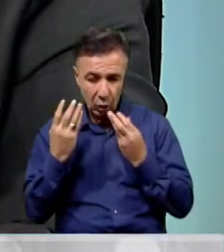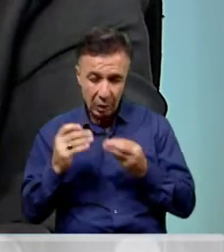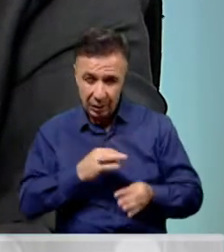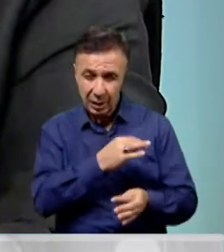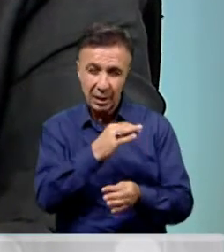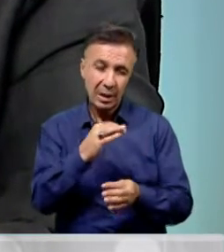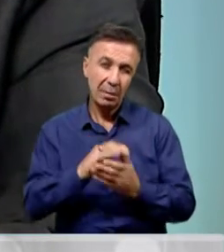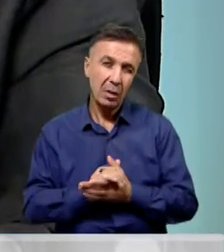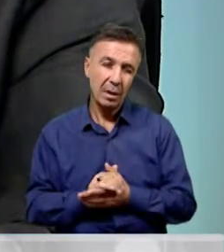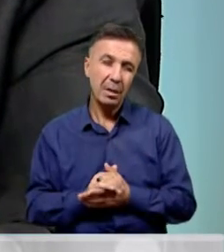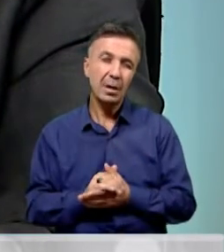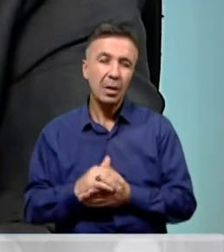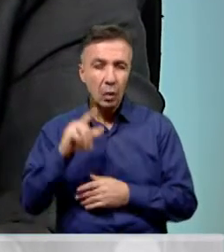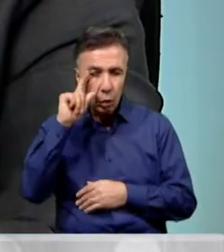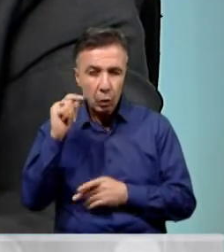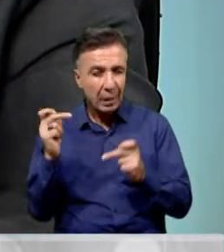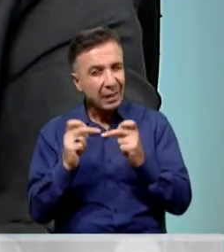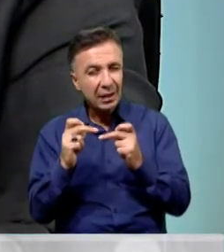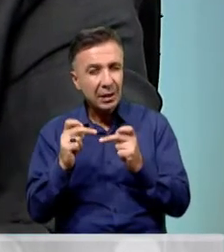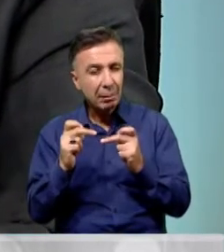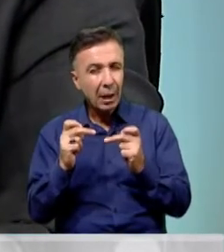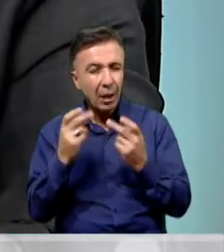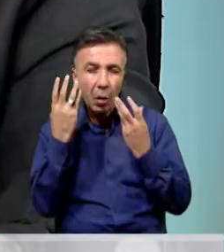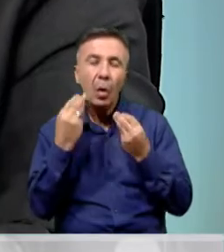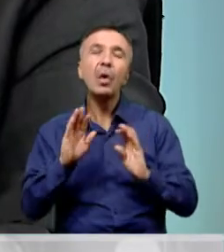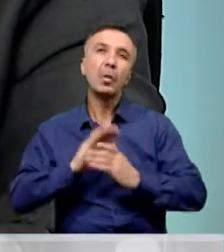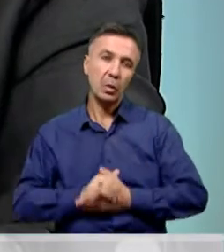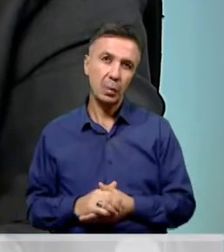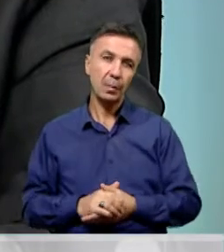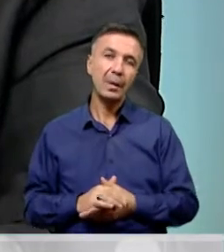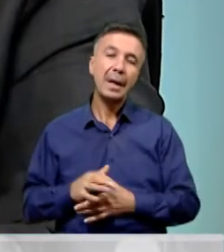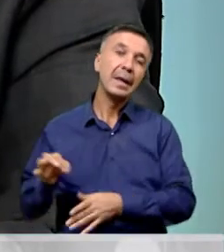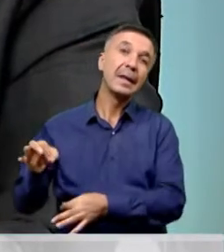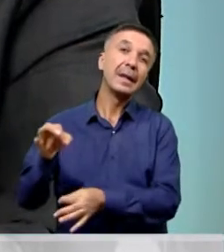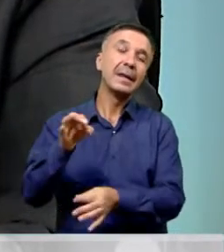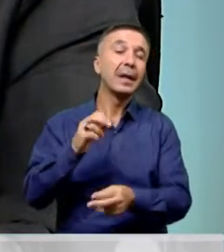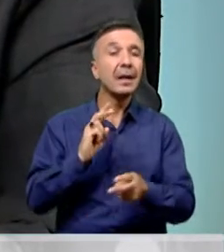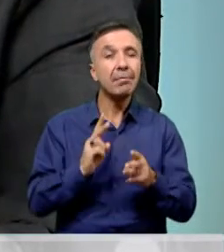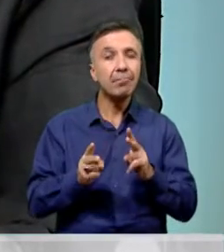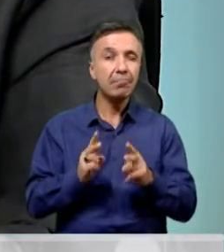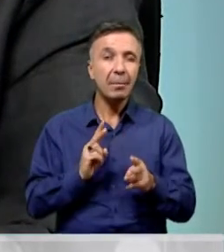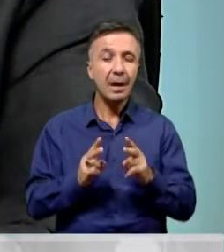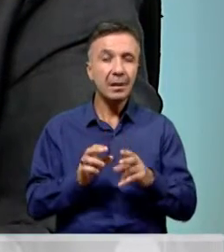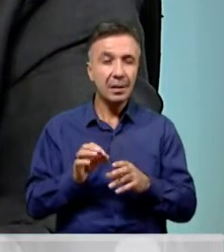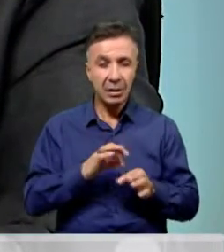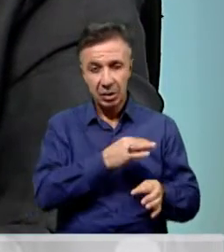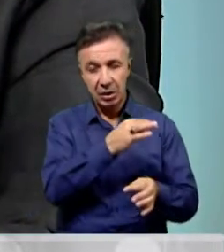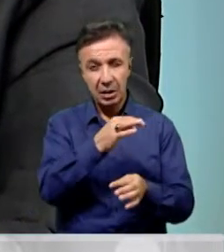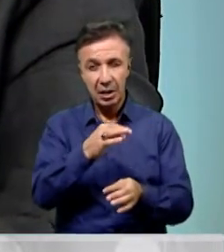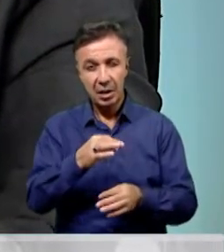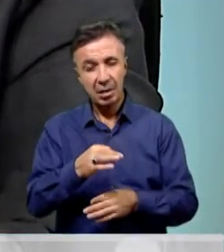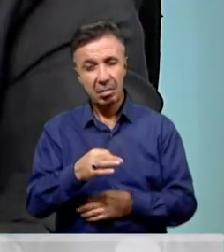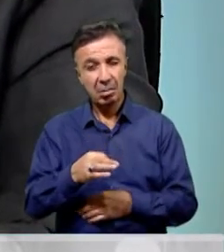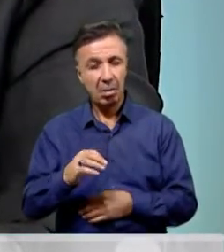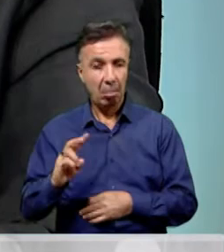ihtilafı pek görmedim yani görmüyoruz Hı hı Eee insanlar bazıları Tabii ki vazgeçebilir yani